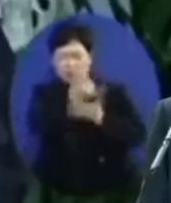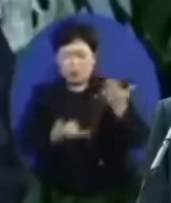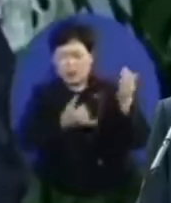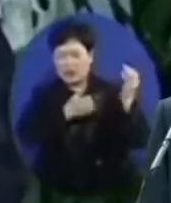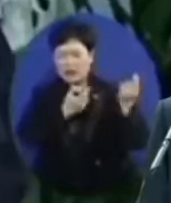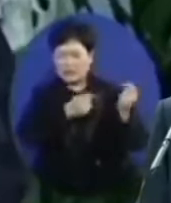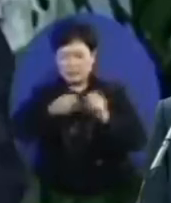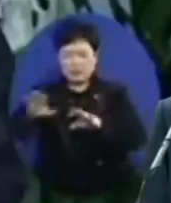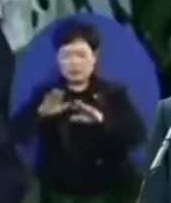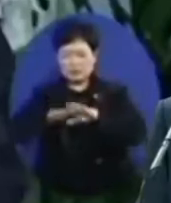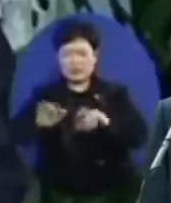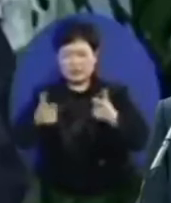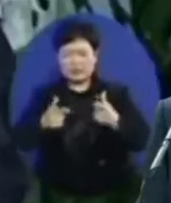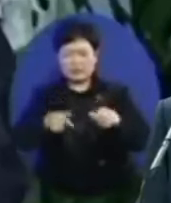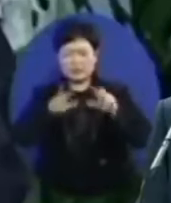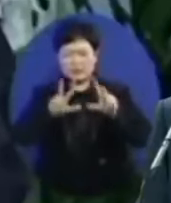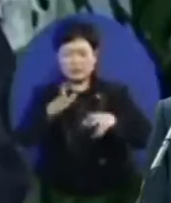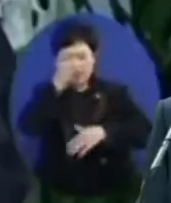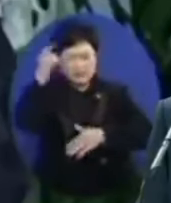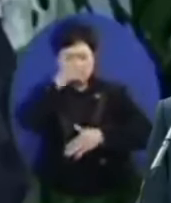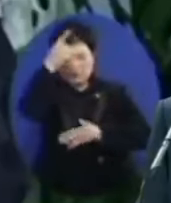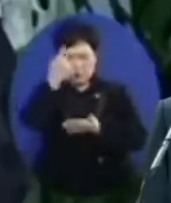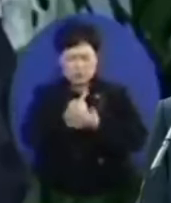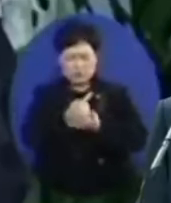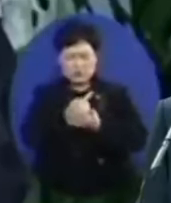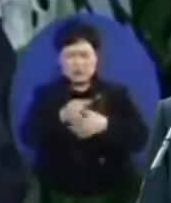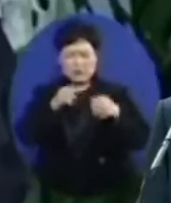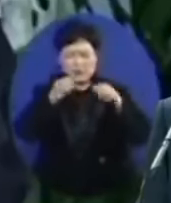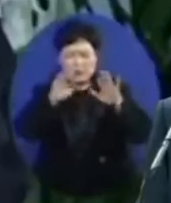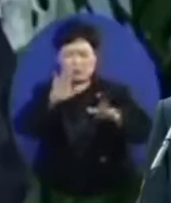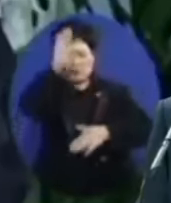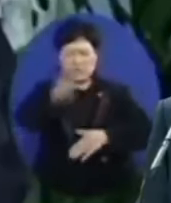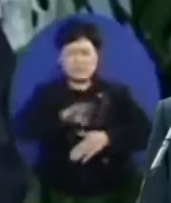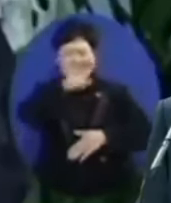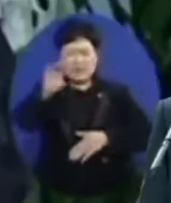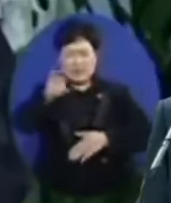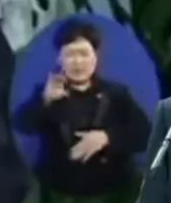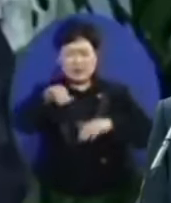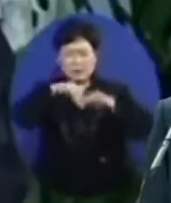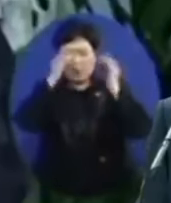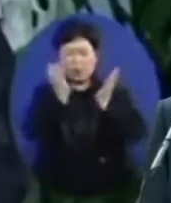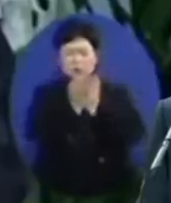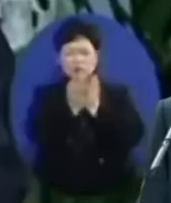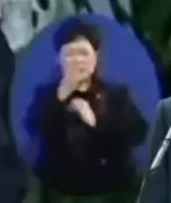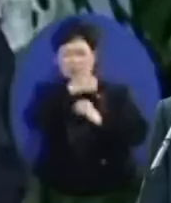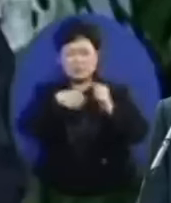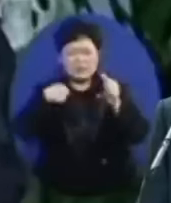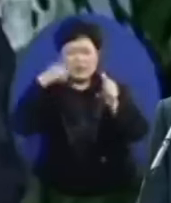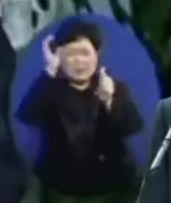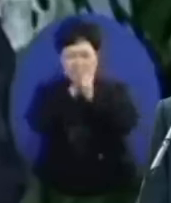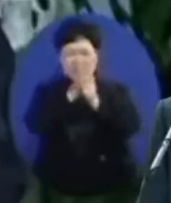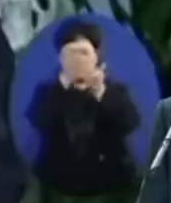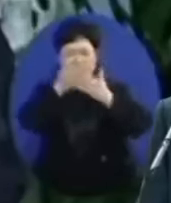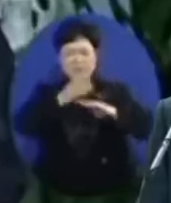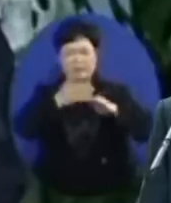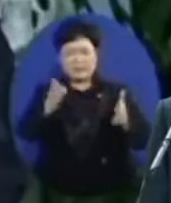주님, 주님께서 성령으로 오셔서 오늘 또 십자가에 우리의 짐을 다 짊어져 주심을 감사합니다.